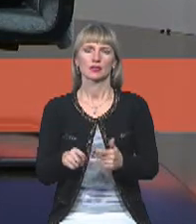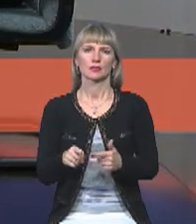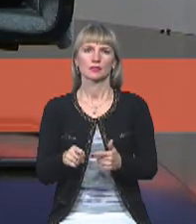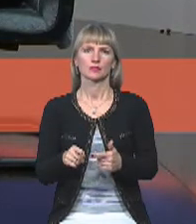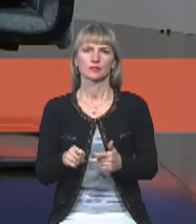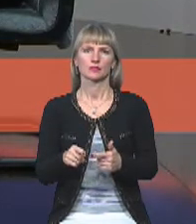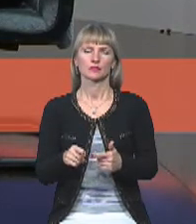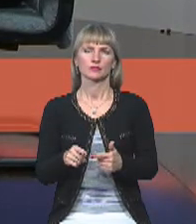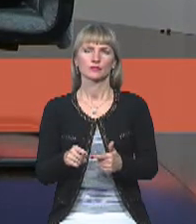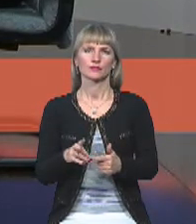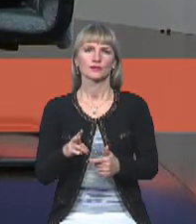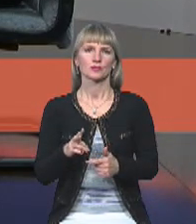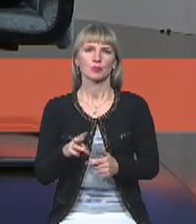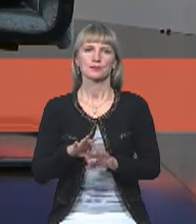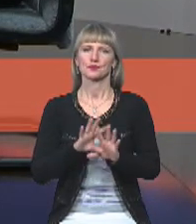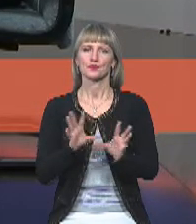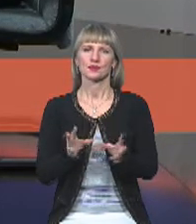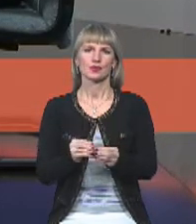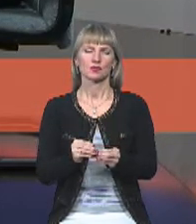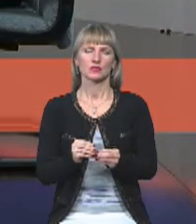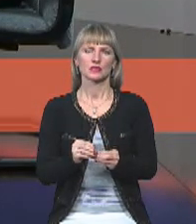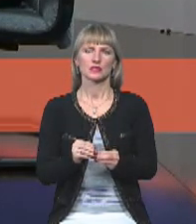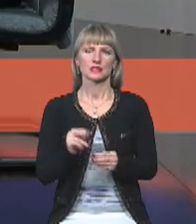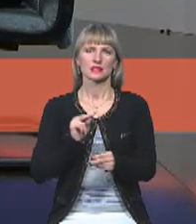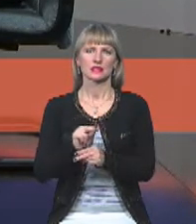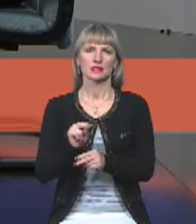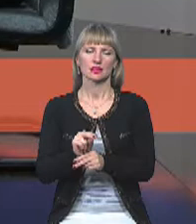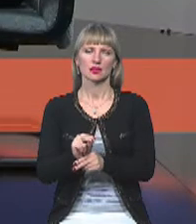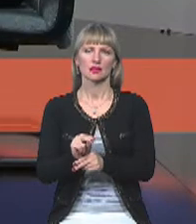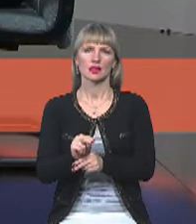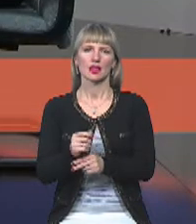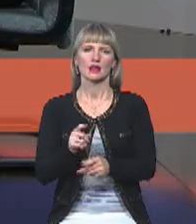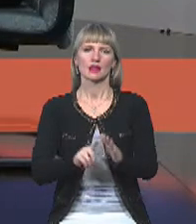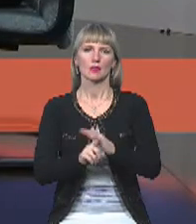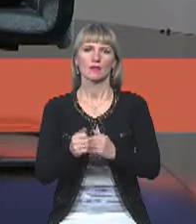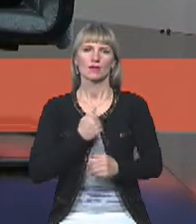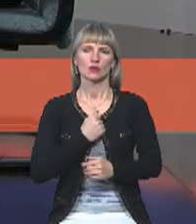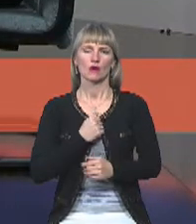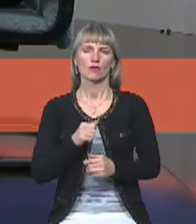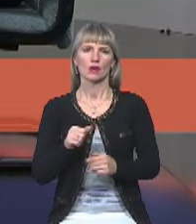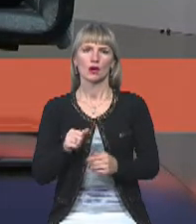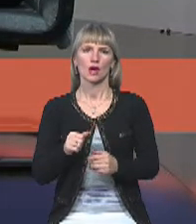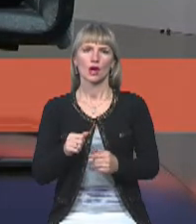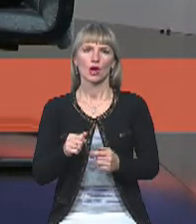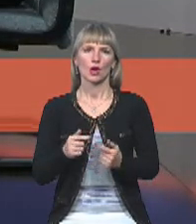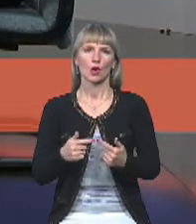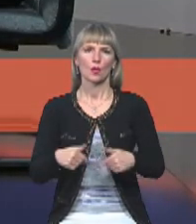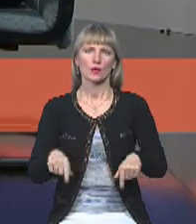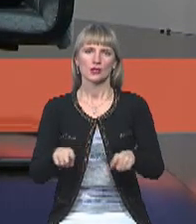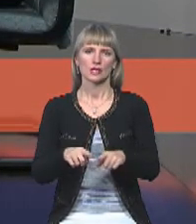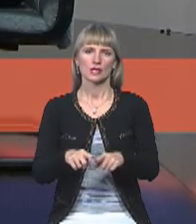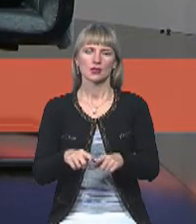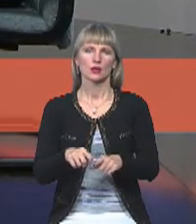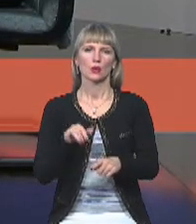значить, всі заняття проводяться на базі військових комісаріатів. У військових комісаріатах